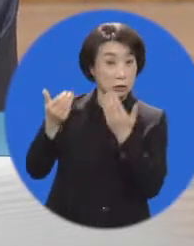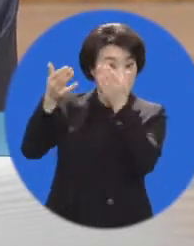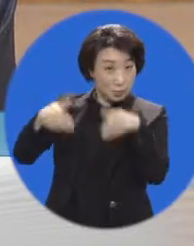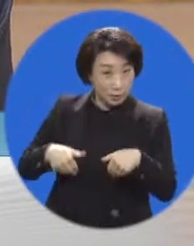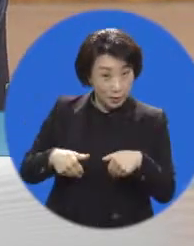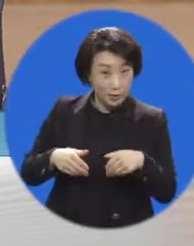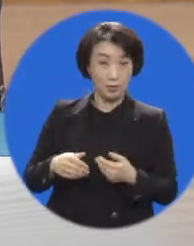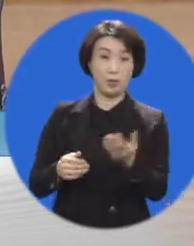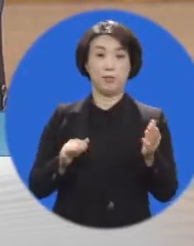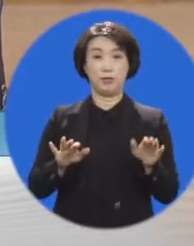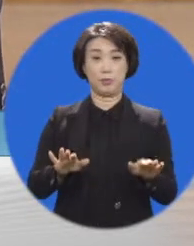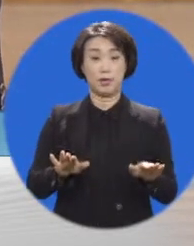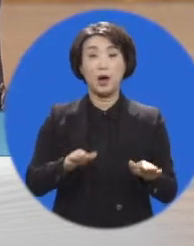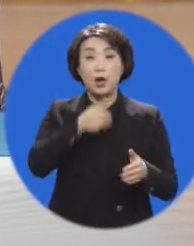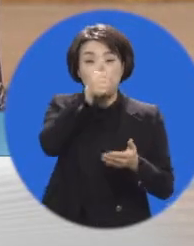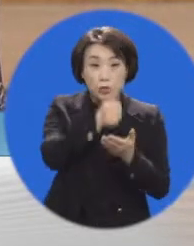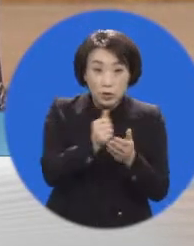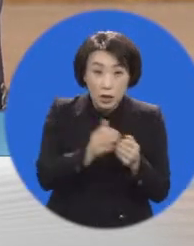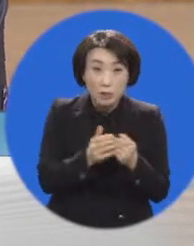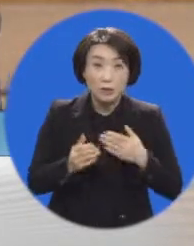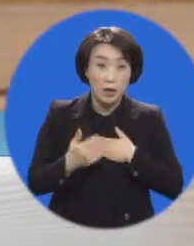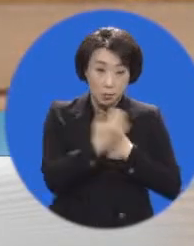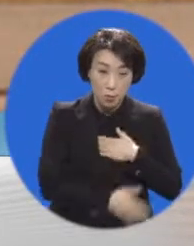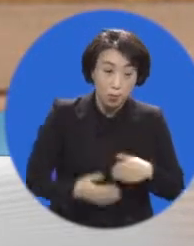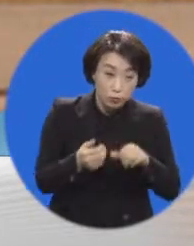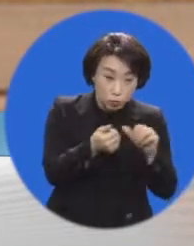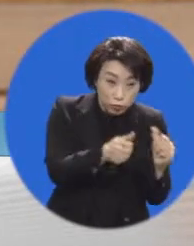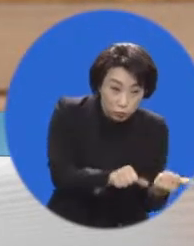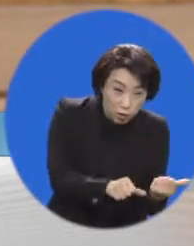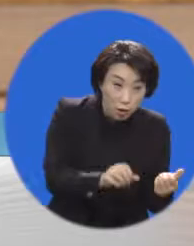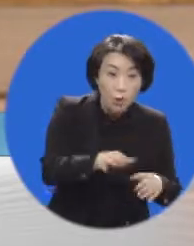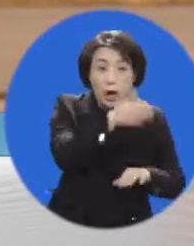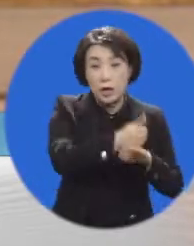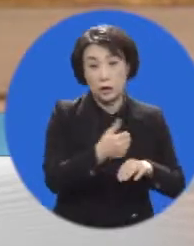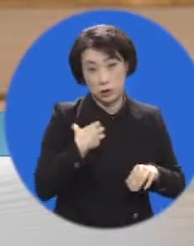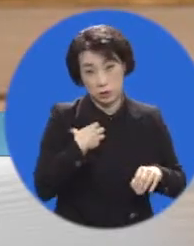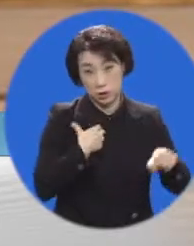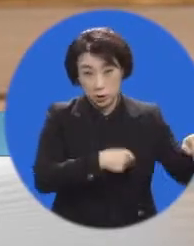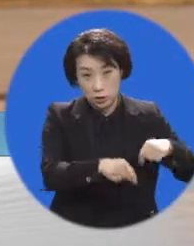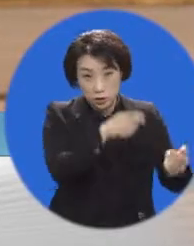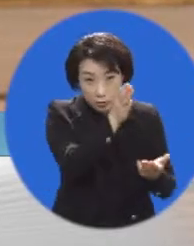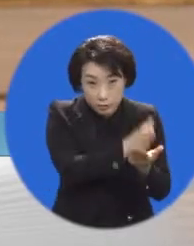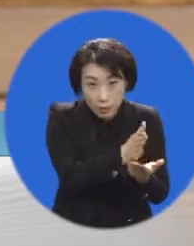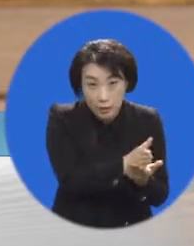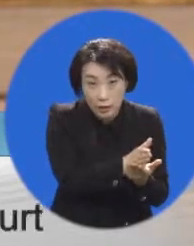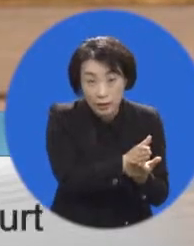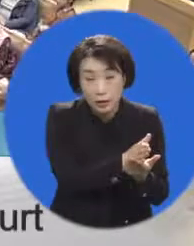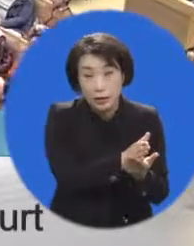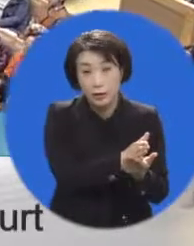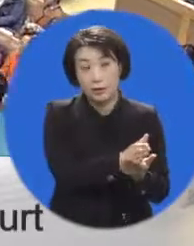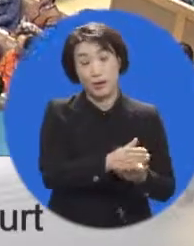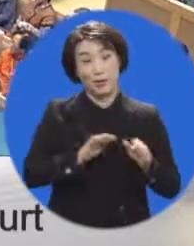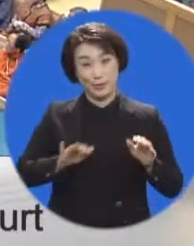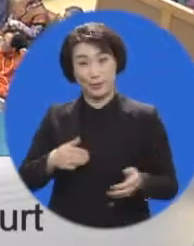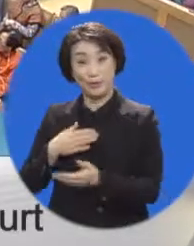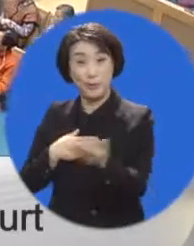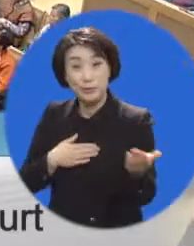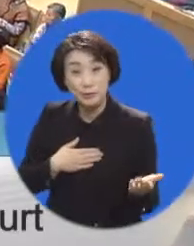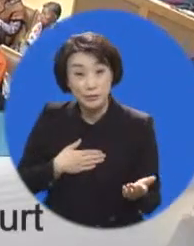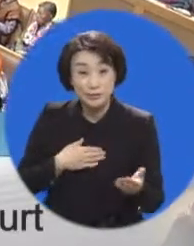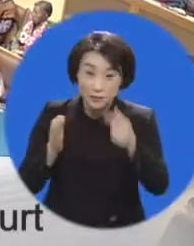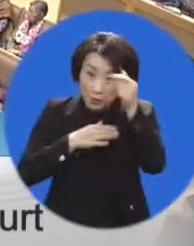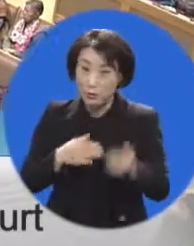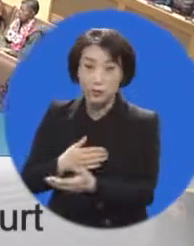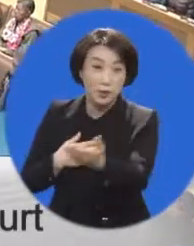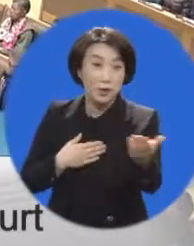죄로 너희 죽을 몸에 왕노릇하지 못하게 하라. 그러니 우리